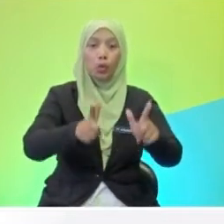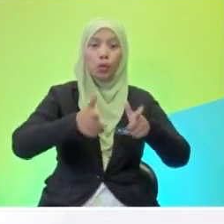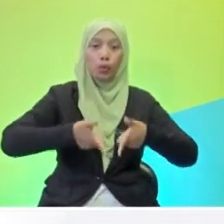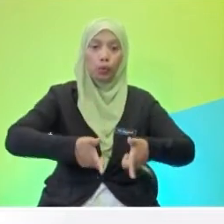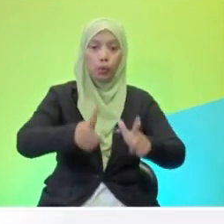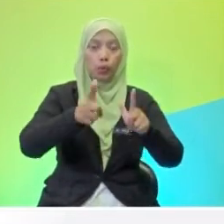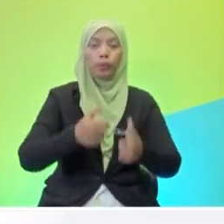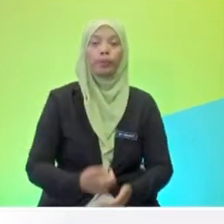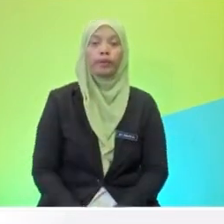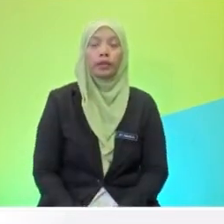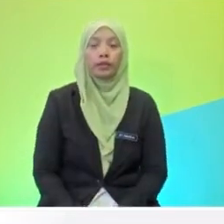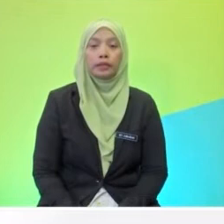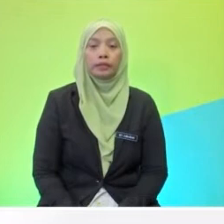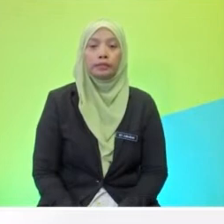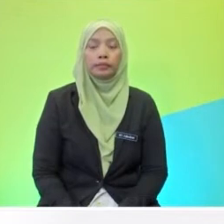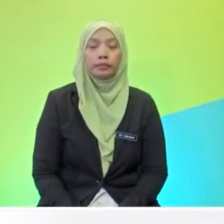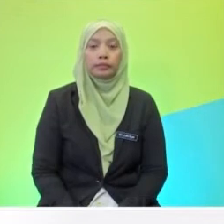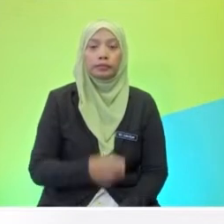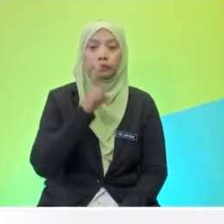di rumah sampah